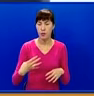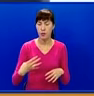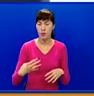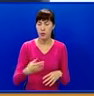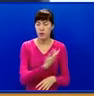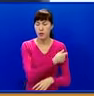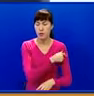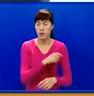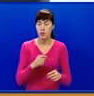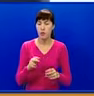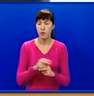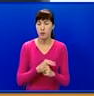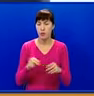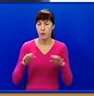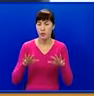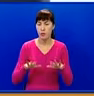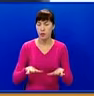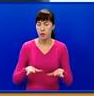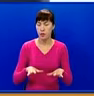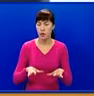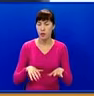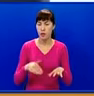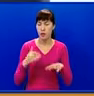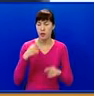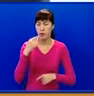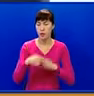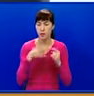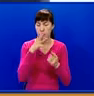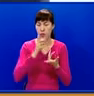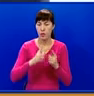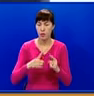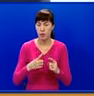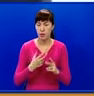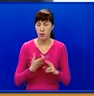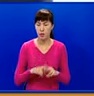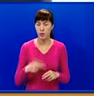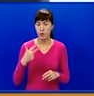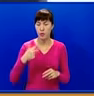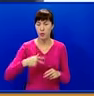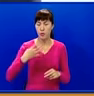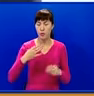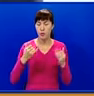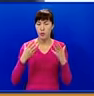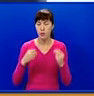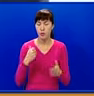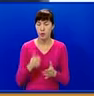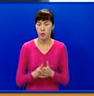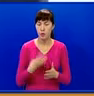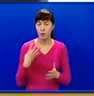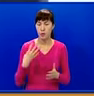дәрігерлік амбулаториялық клиникалар, олар келесі жылға өтпелі. Ал мынау 34-тің бүгінге шейін